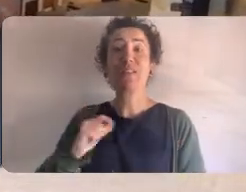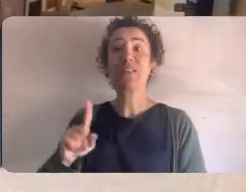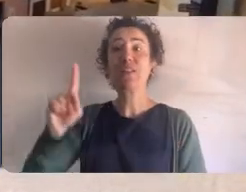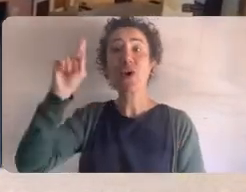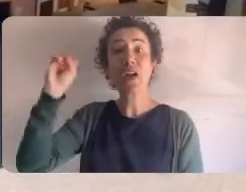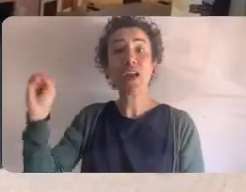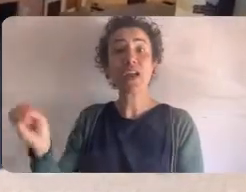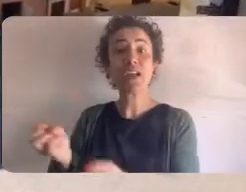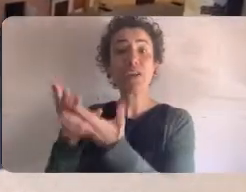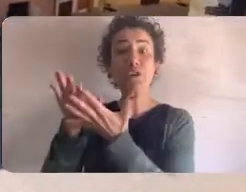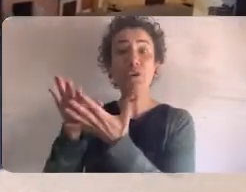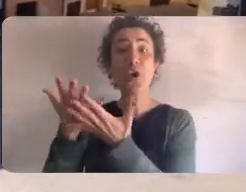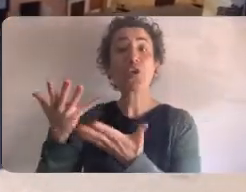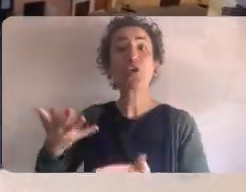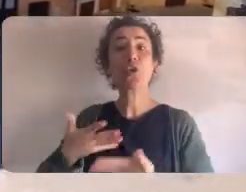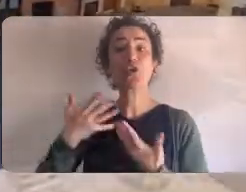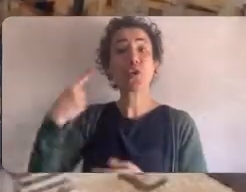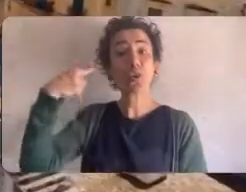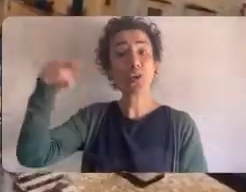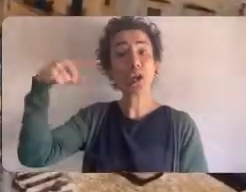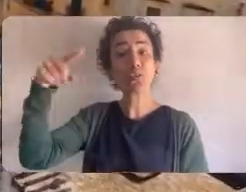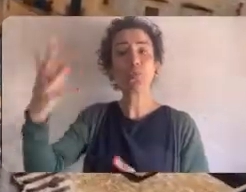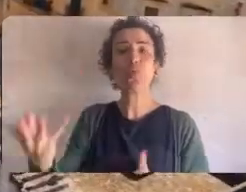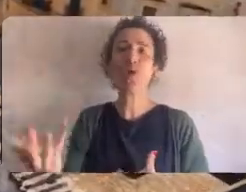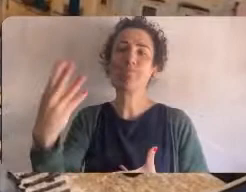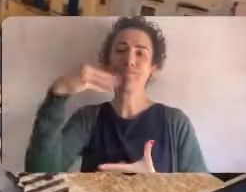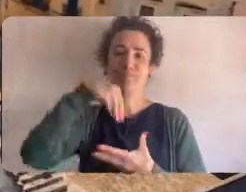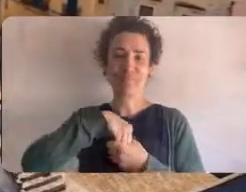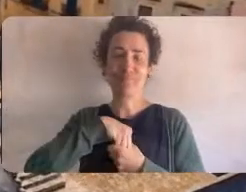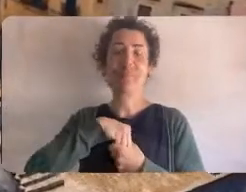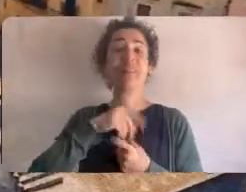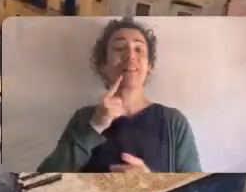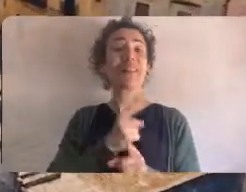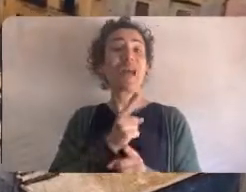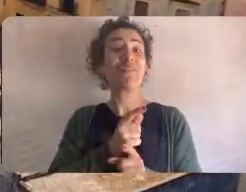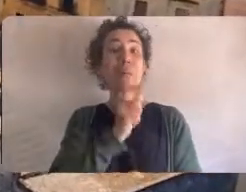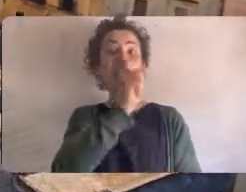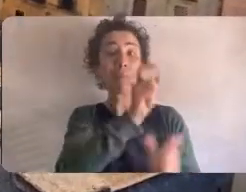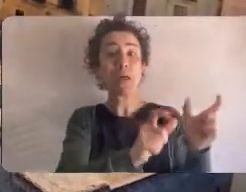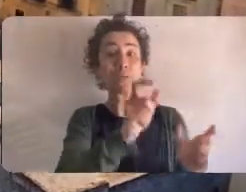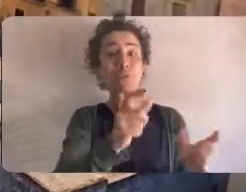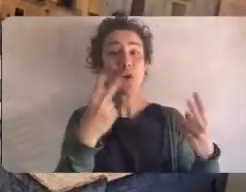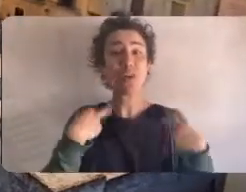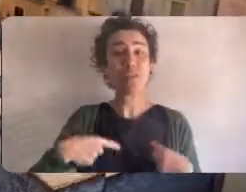Per poter correre a cuor leggero e testimoniare la gioia del Signore